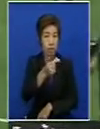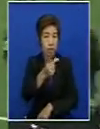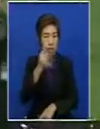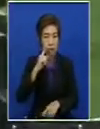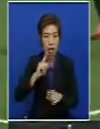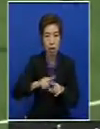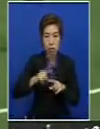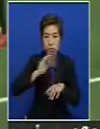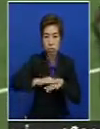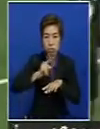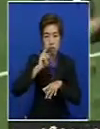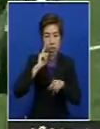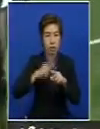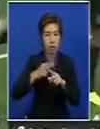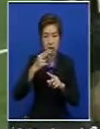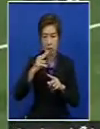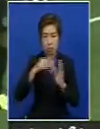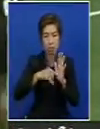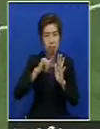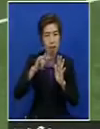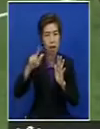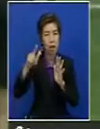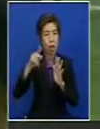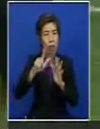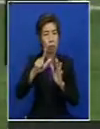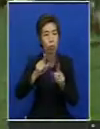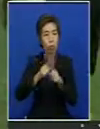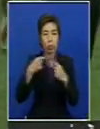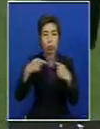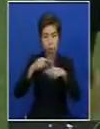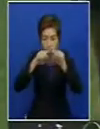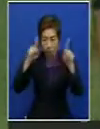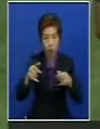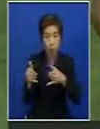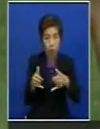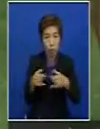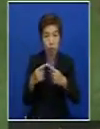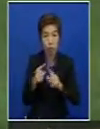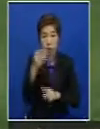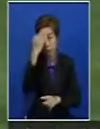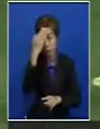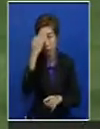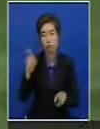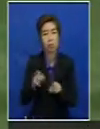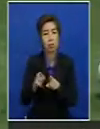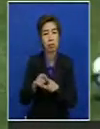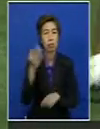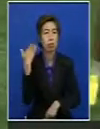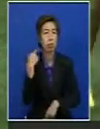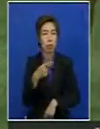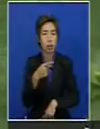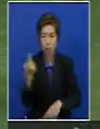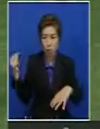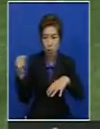ของวันลบแซ่จิ๋วลงเฝ้าเสาต่อไปสำคัญอยู่ที่แดนหน้าครับต้องจับตาไปที่อาเรียลโรดริเกซที่ซัดไปแล้ว9